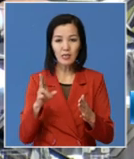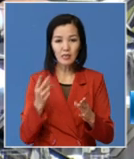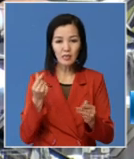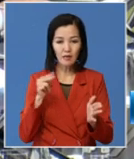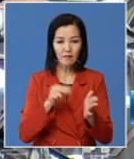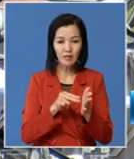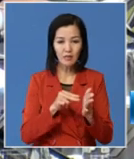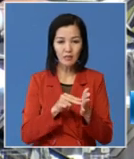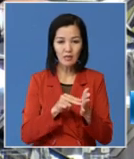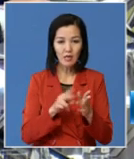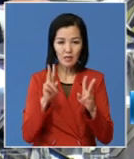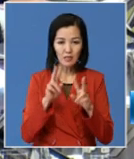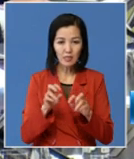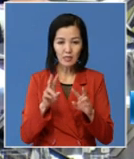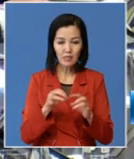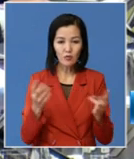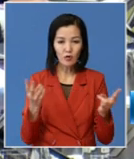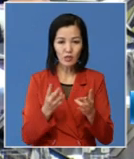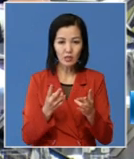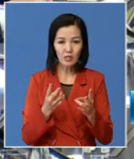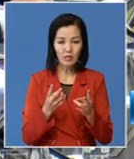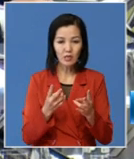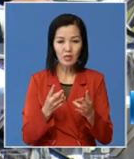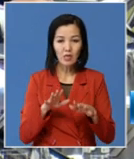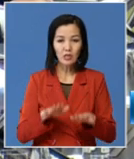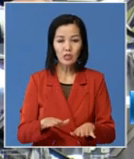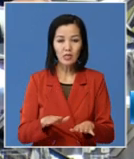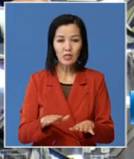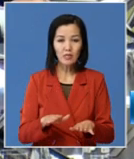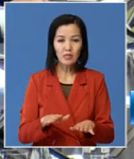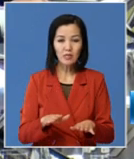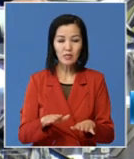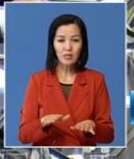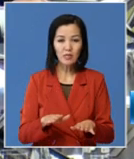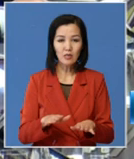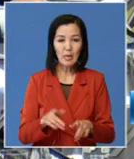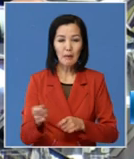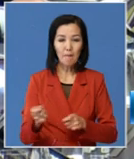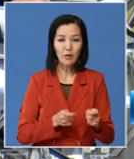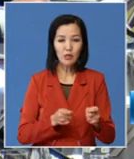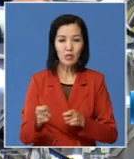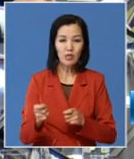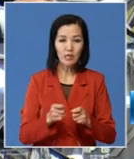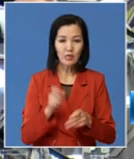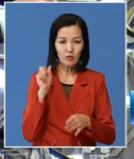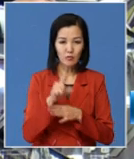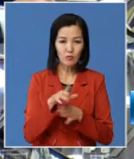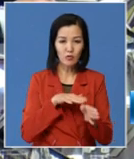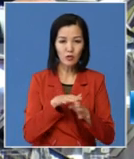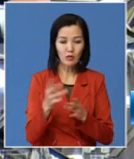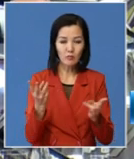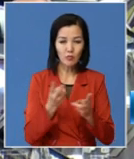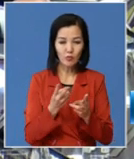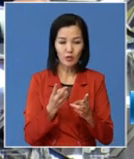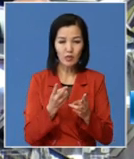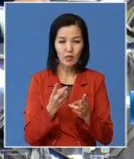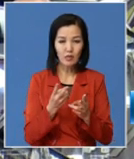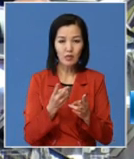Армысыздар, жетсу арнасында қортынды жаңалықтар. Студияда Мадина Берікқызы, сұрды аудармада Айгүл Жұмашқызы. Алдымен